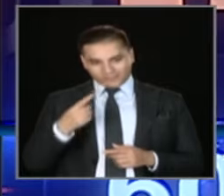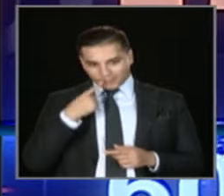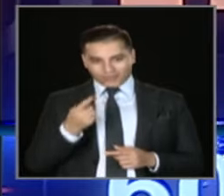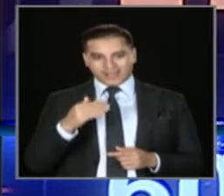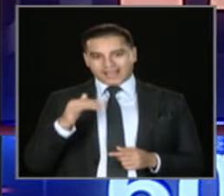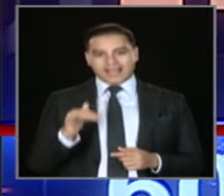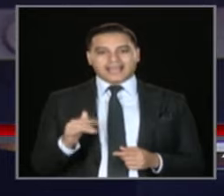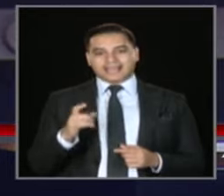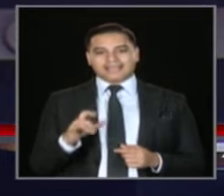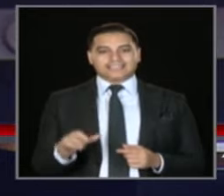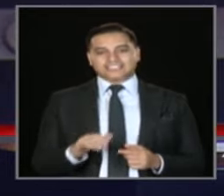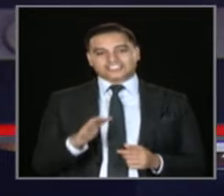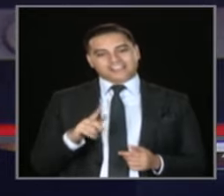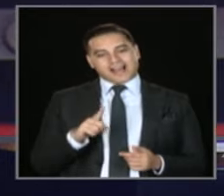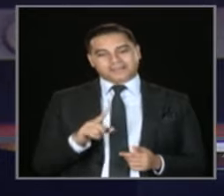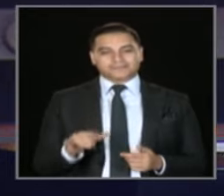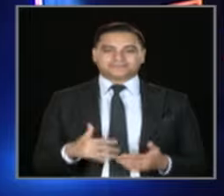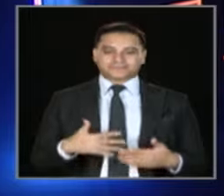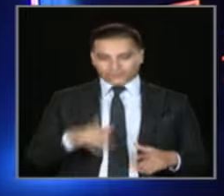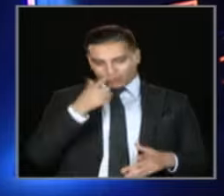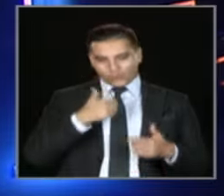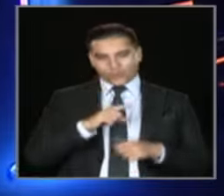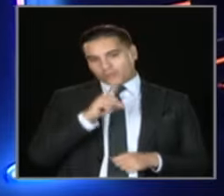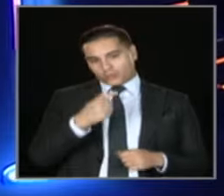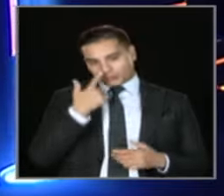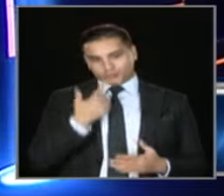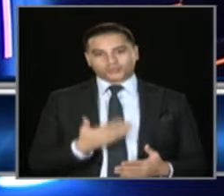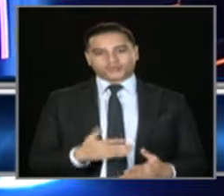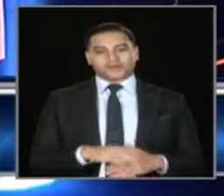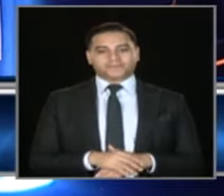شلبي. علوم والسؤال هو: